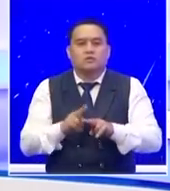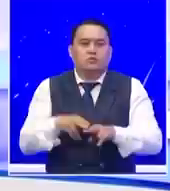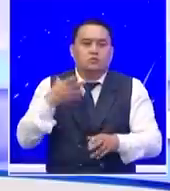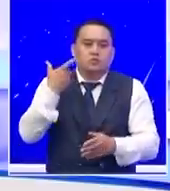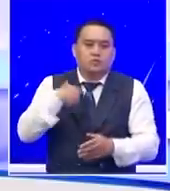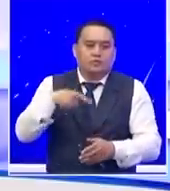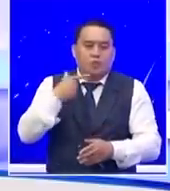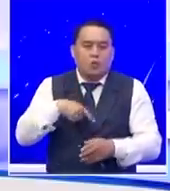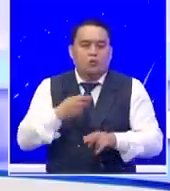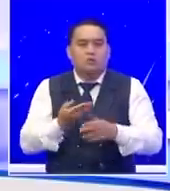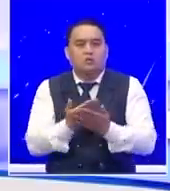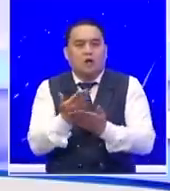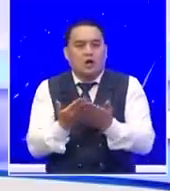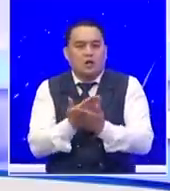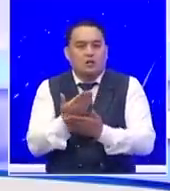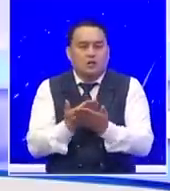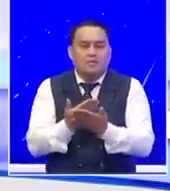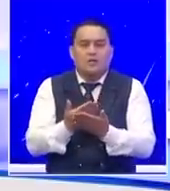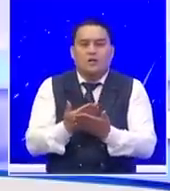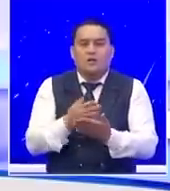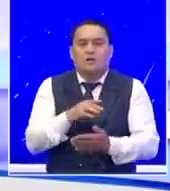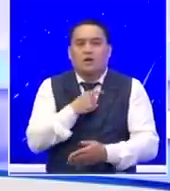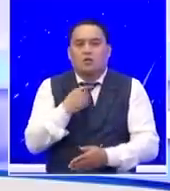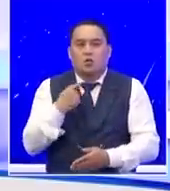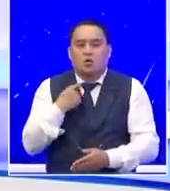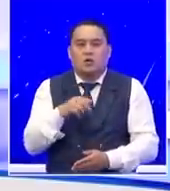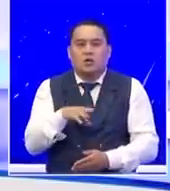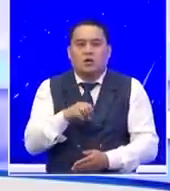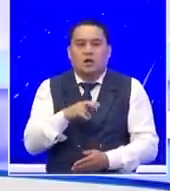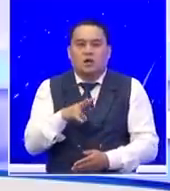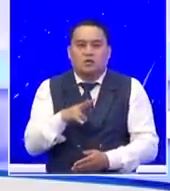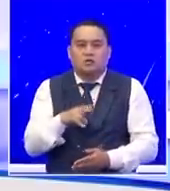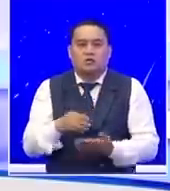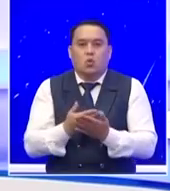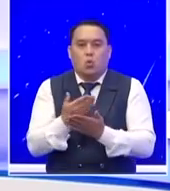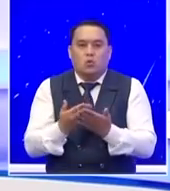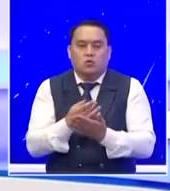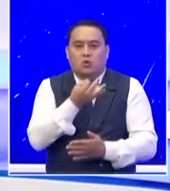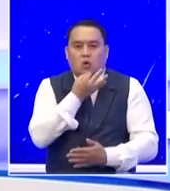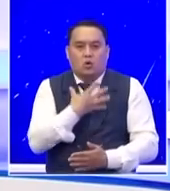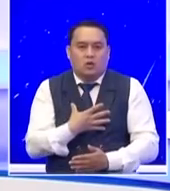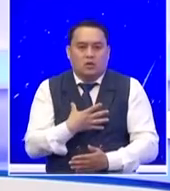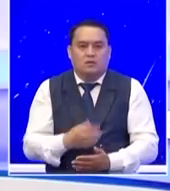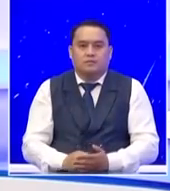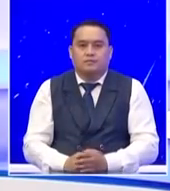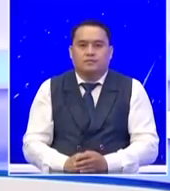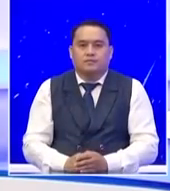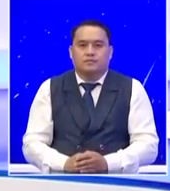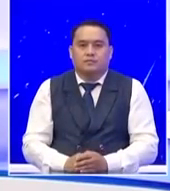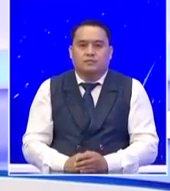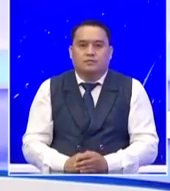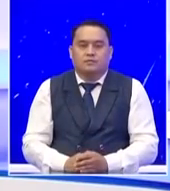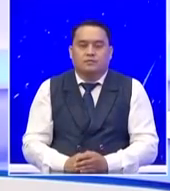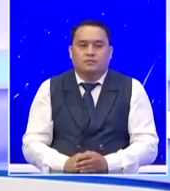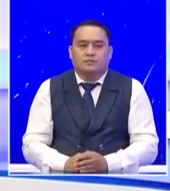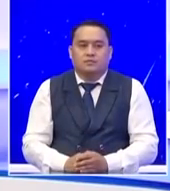қарай ойындағысын салады. Талдықорғандық Арслан Үсенов гиперреализм жанрында сурет салғанды ұнатады. Толықтырып келесі бейне